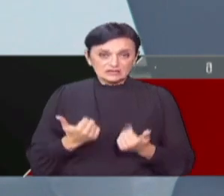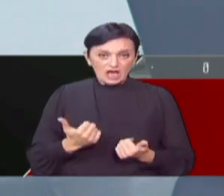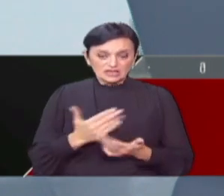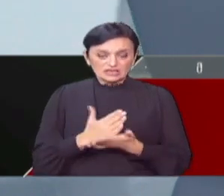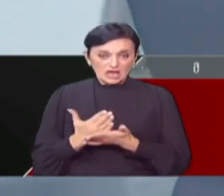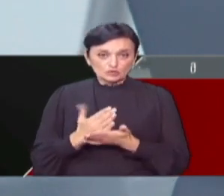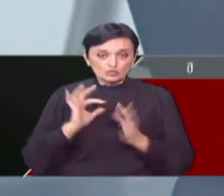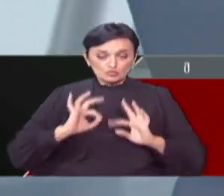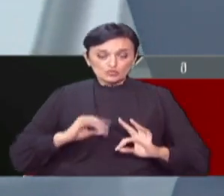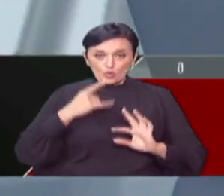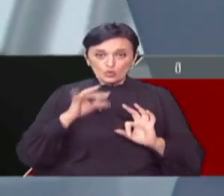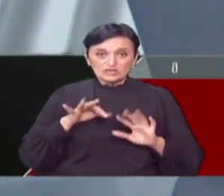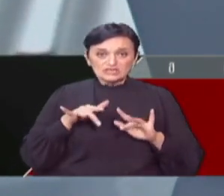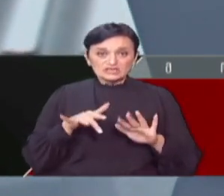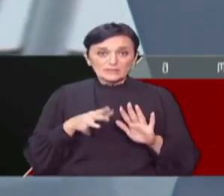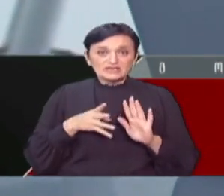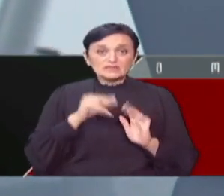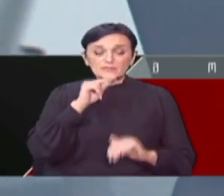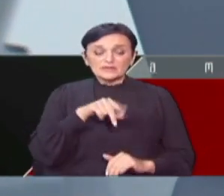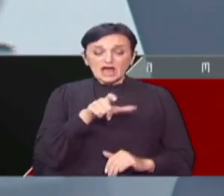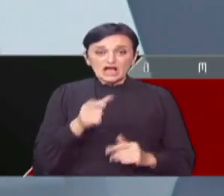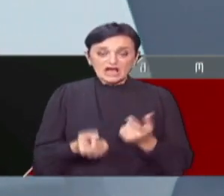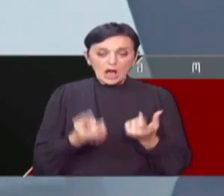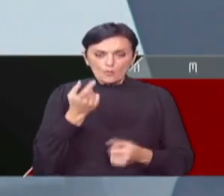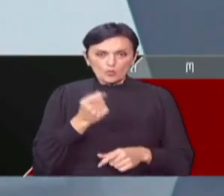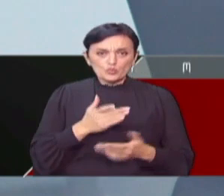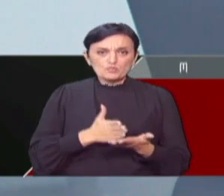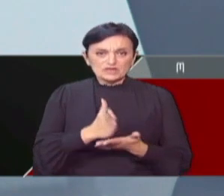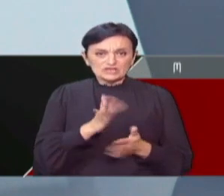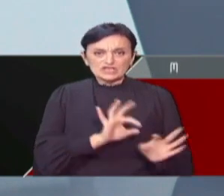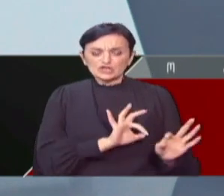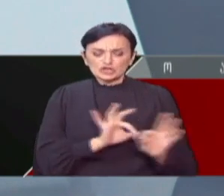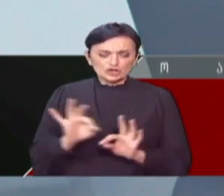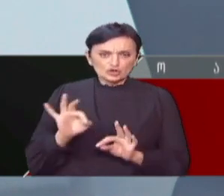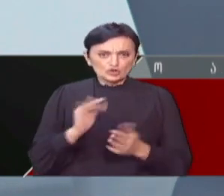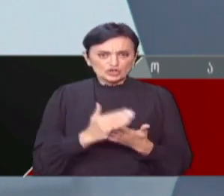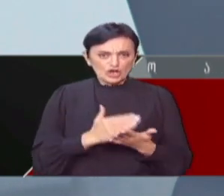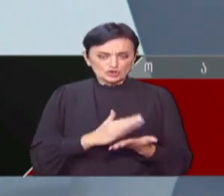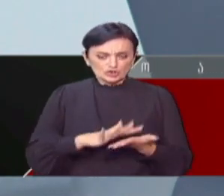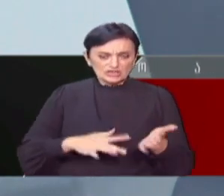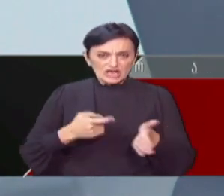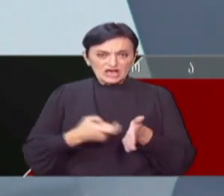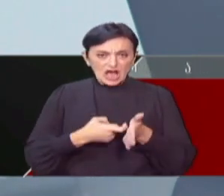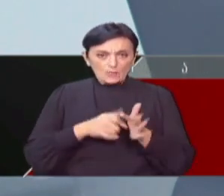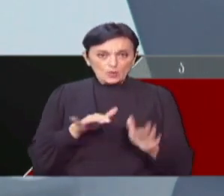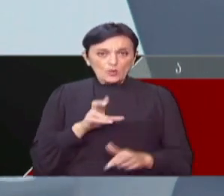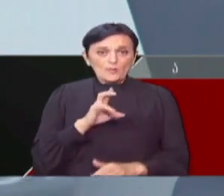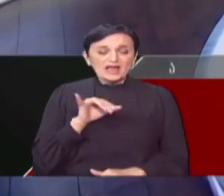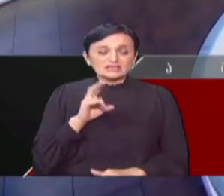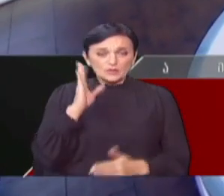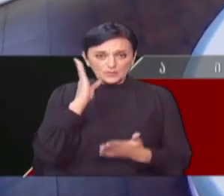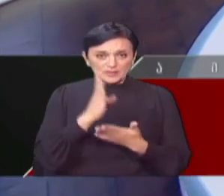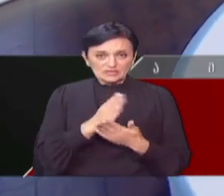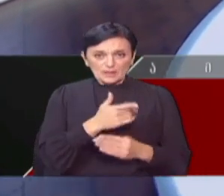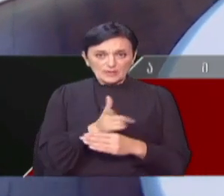აღიარა. Პროკურორის განცხადებით საქმეზე სხვა ბრალდებულების გამოვლენის მიზნით გამოძება ინტენსიურ რეჟიმში გრძელდება. ბელა ზაქაიძე გვერდება საქმის